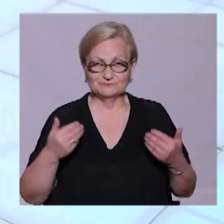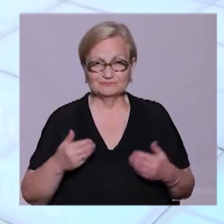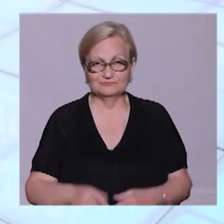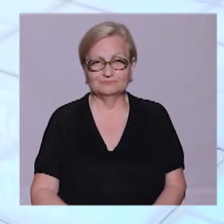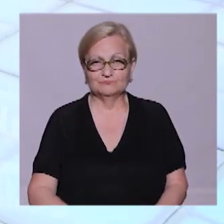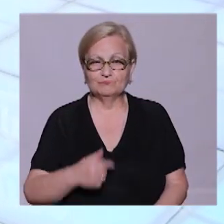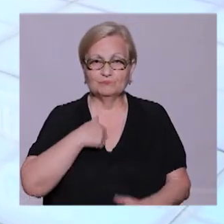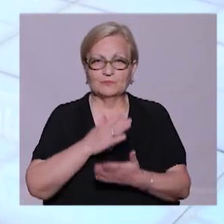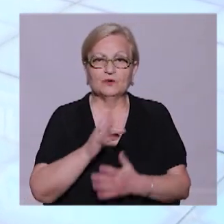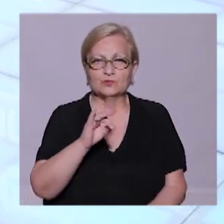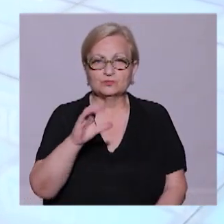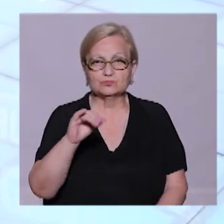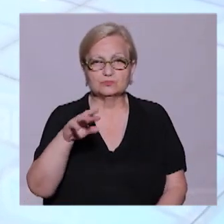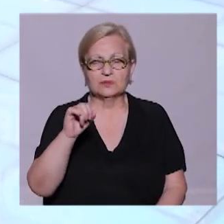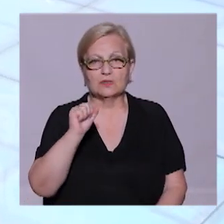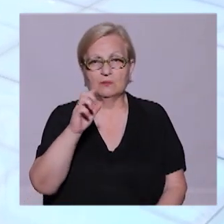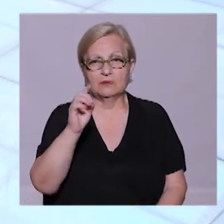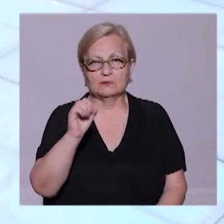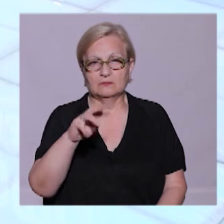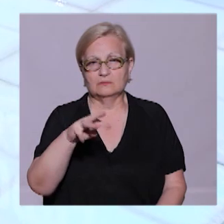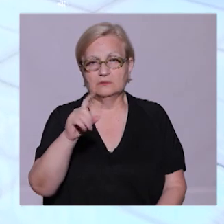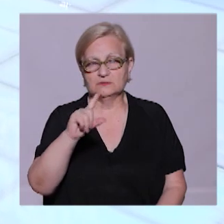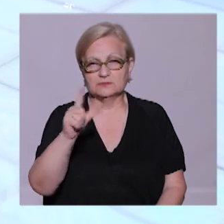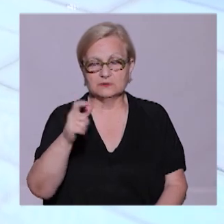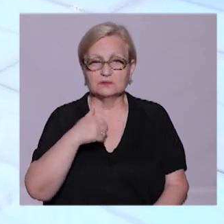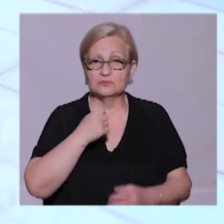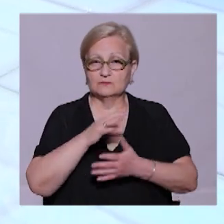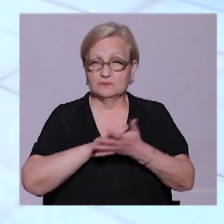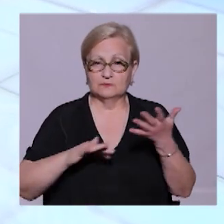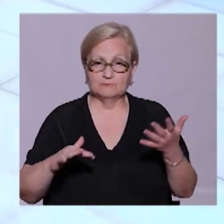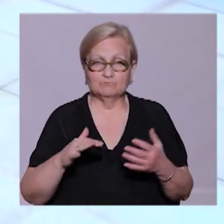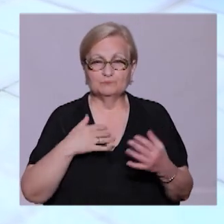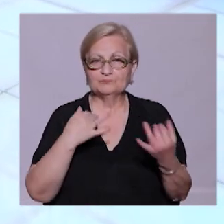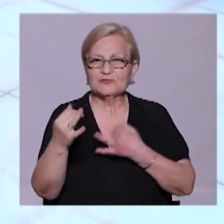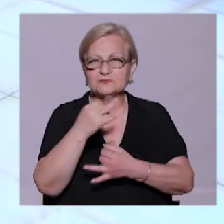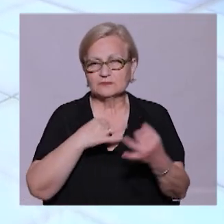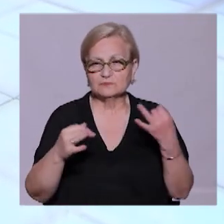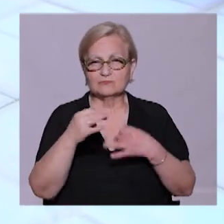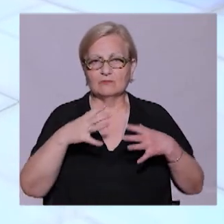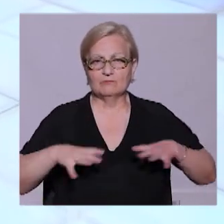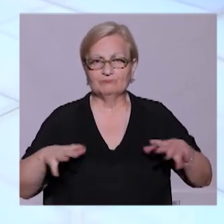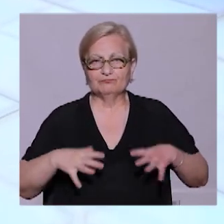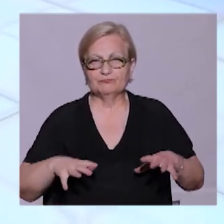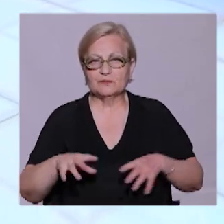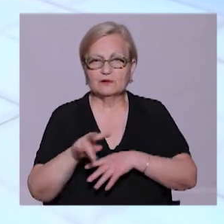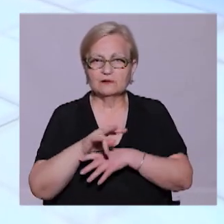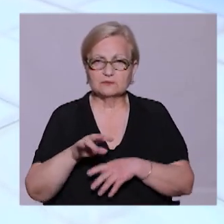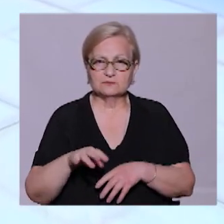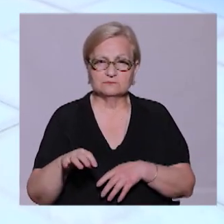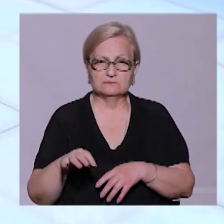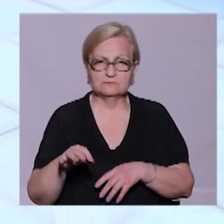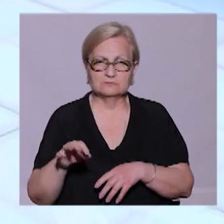მოგესალმებით, მე ვარ რუსტან აბრამიძე და ჩვენ ვაგრძელებთ საუბრებს ქართული